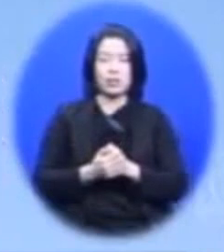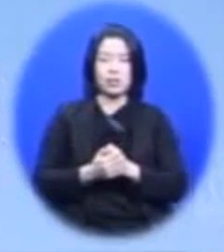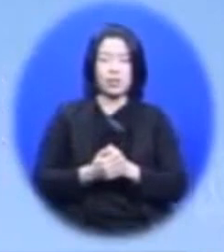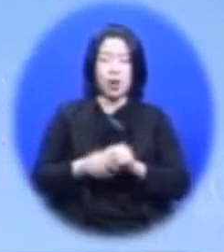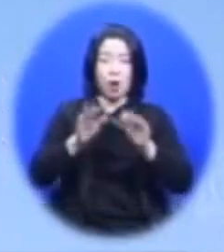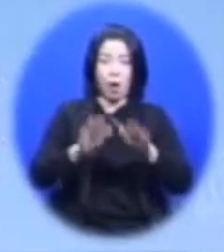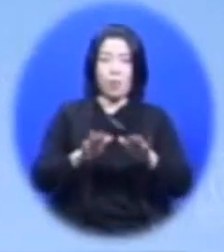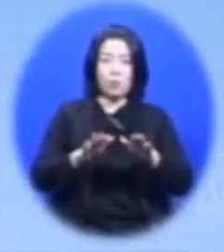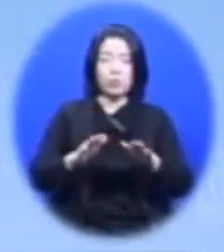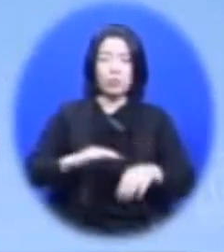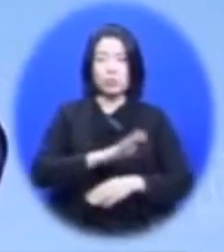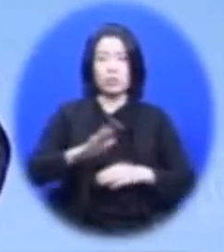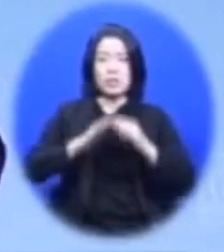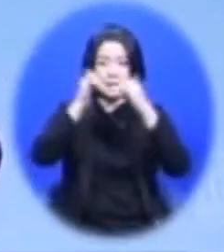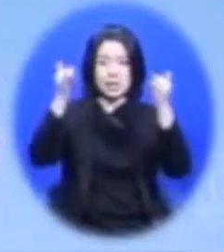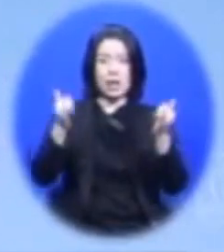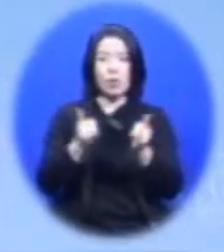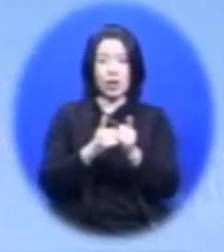오늘 우리 사회가